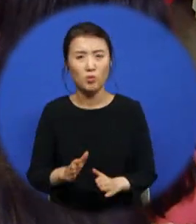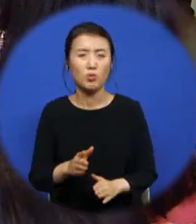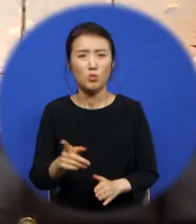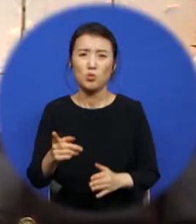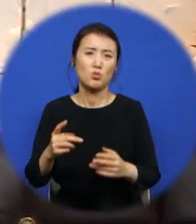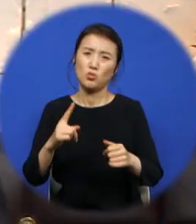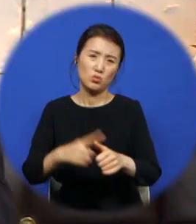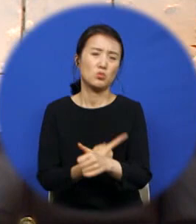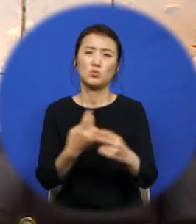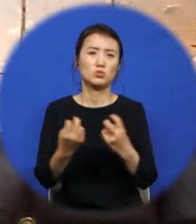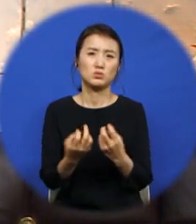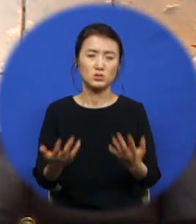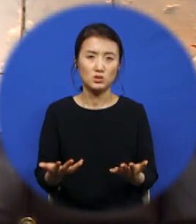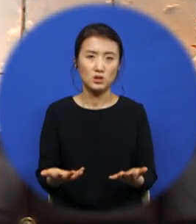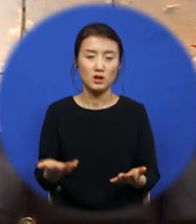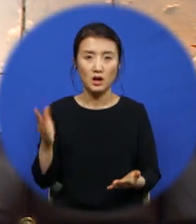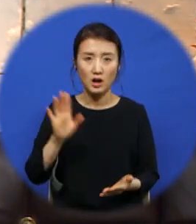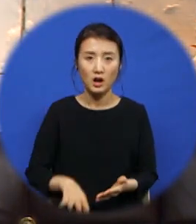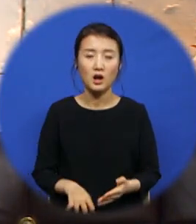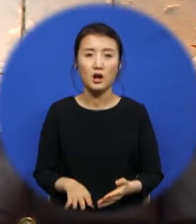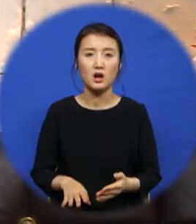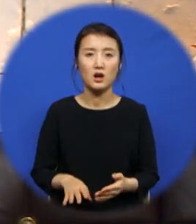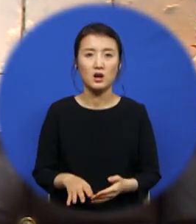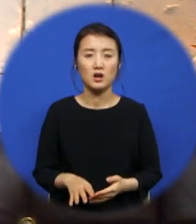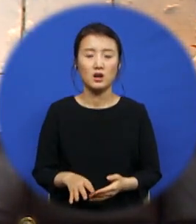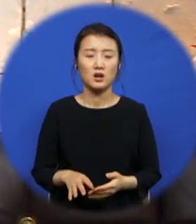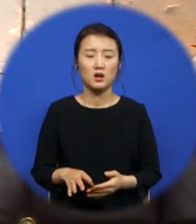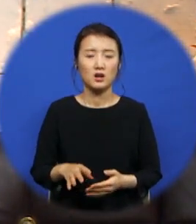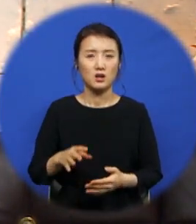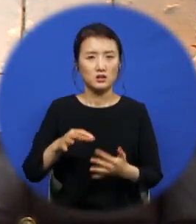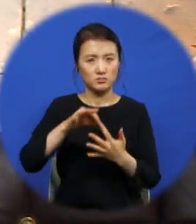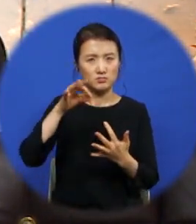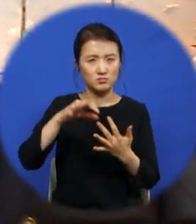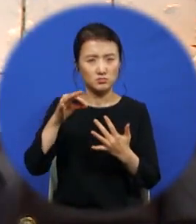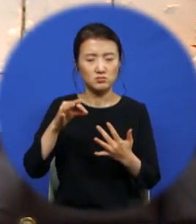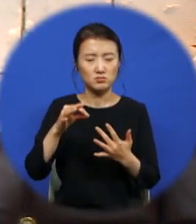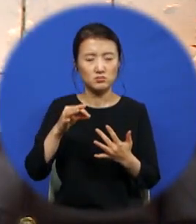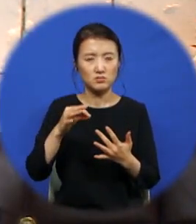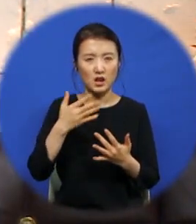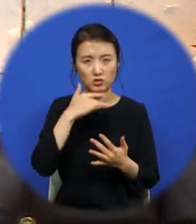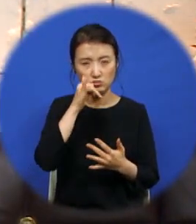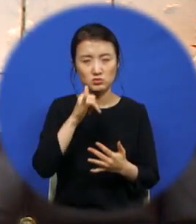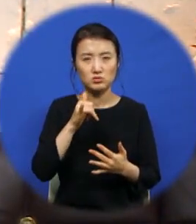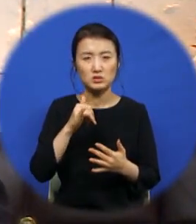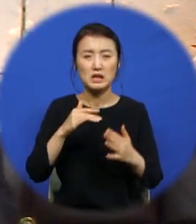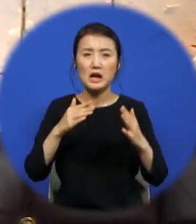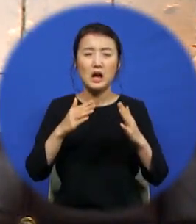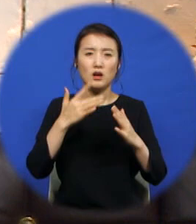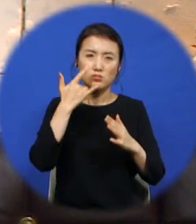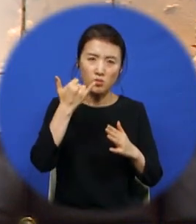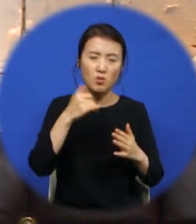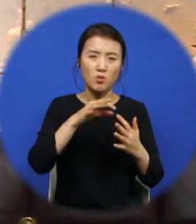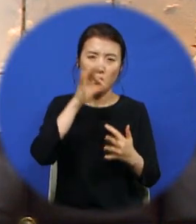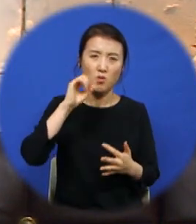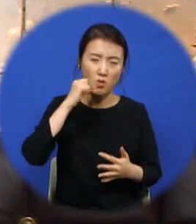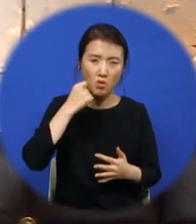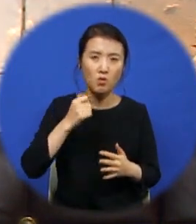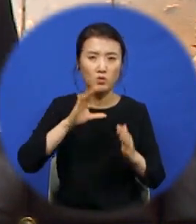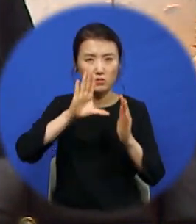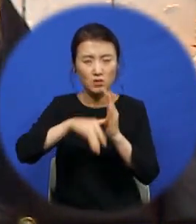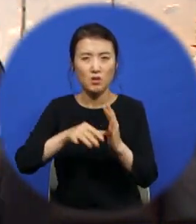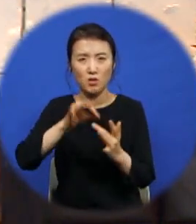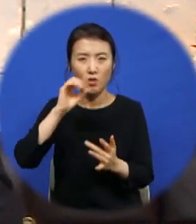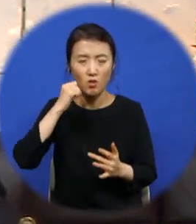요 그러나 뭐 는 우리가 선택할 수 있습니까 태어난 집안도 선택할 수 없고 시대도 선택할 수 없고